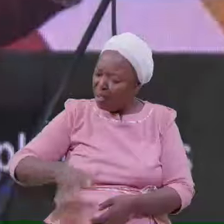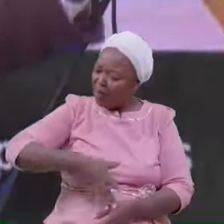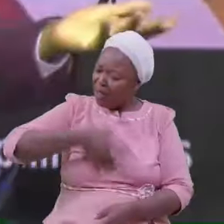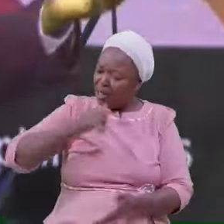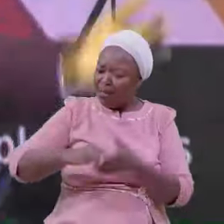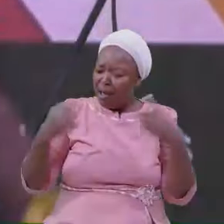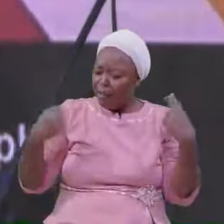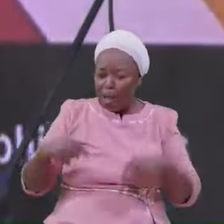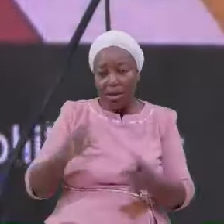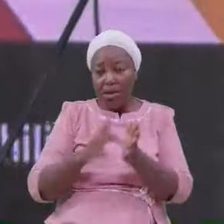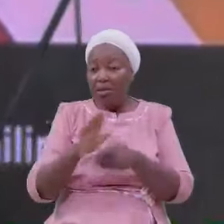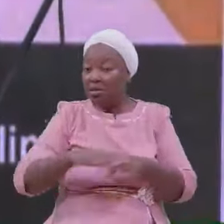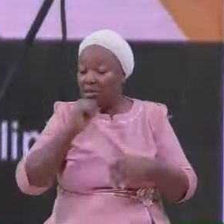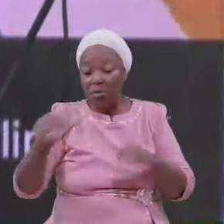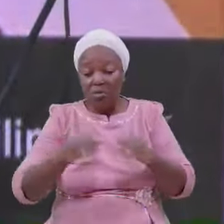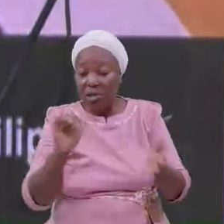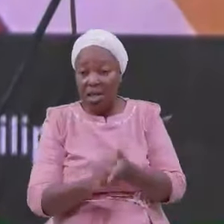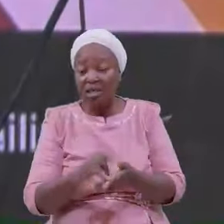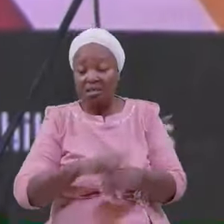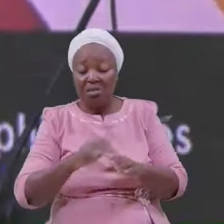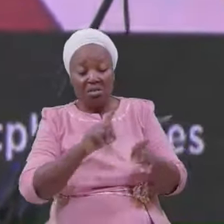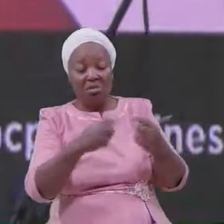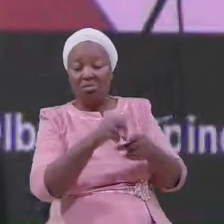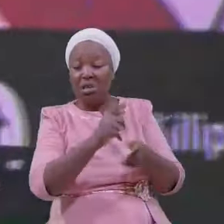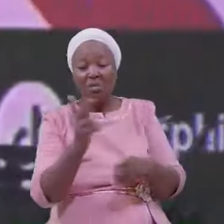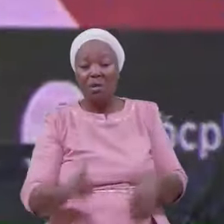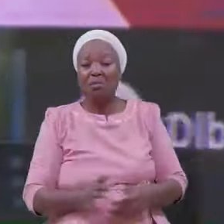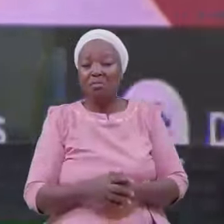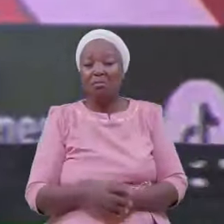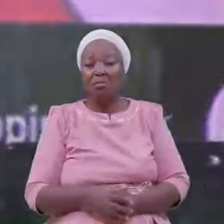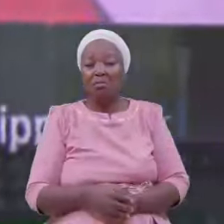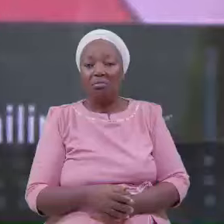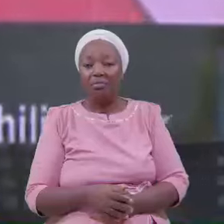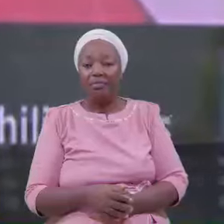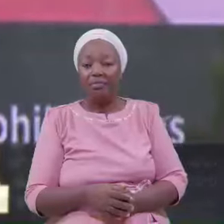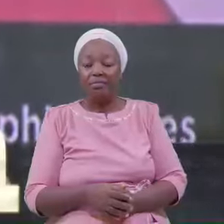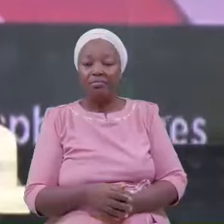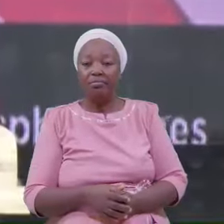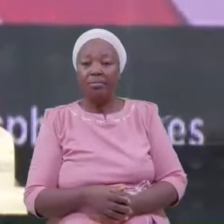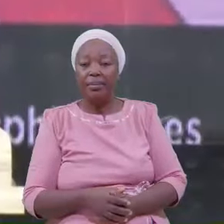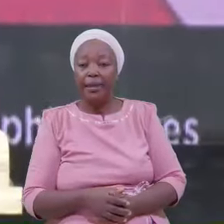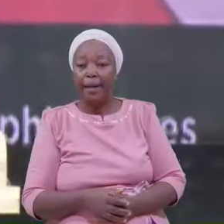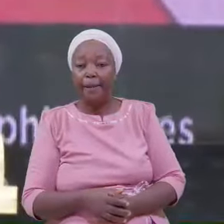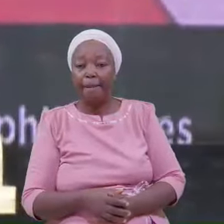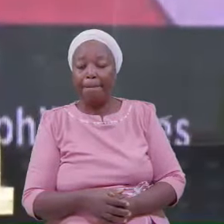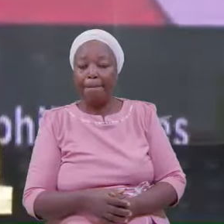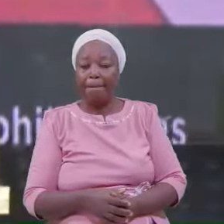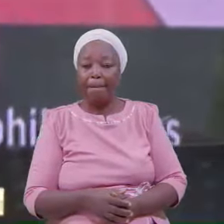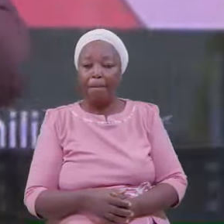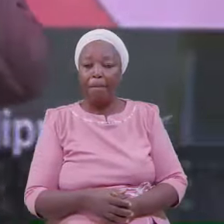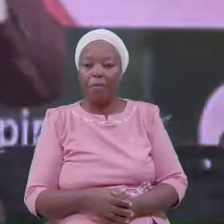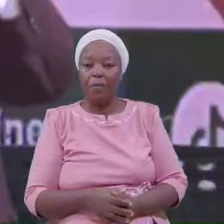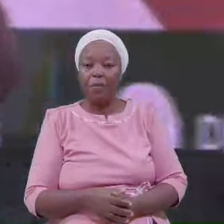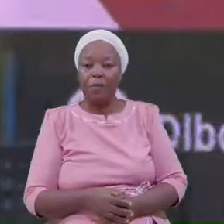that kind of rigmarole. Kahit bumagsak ka at sinabi, magaling ka na ba? Hindi yan